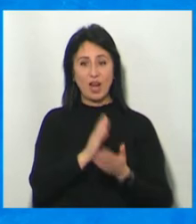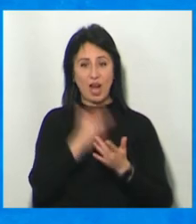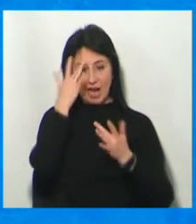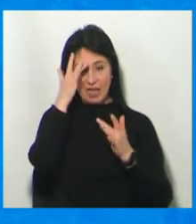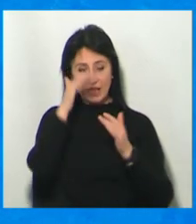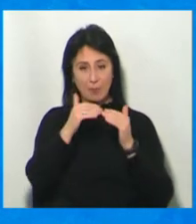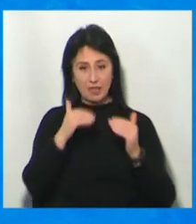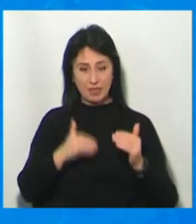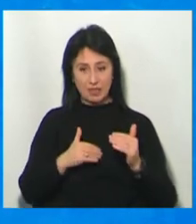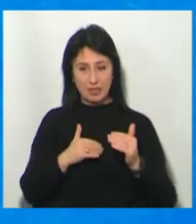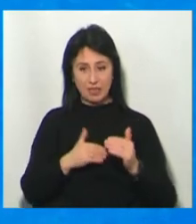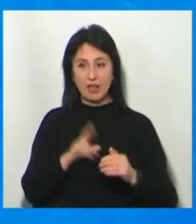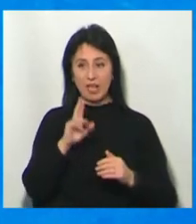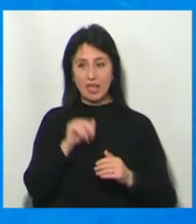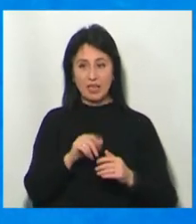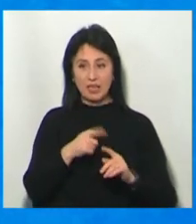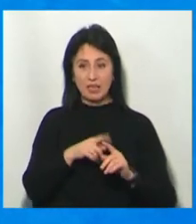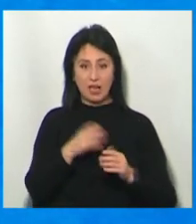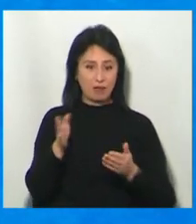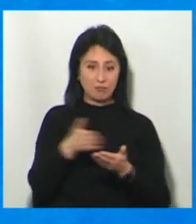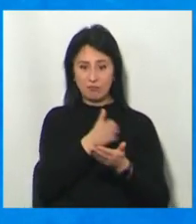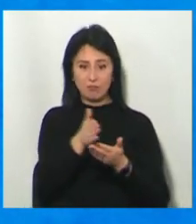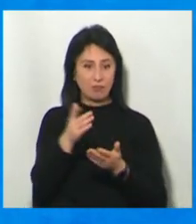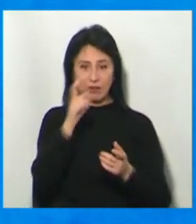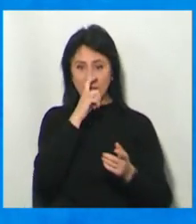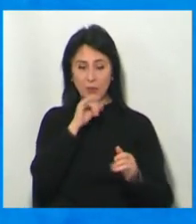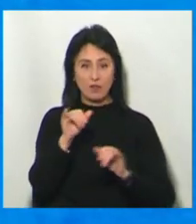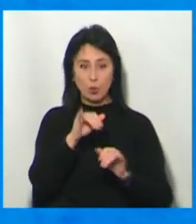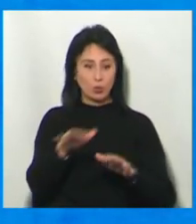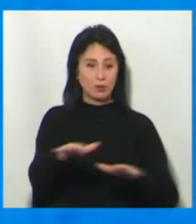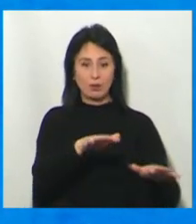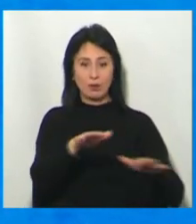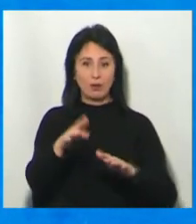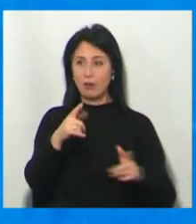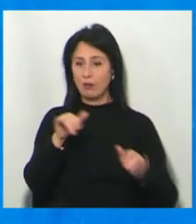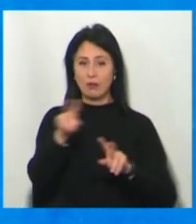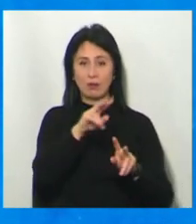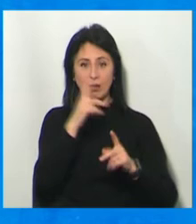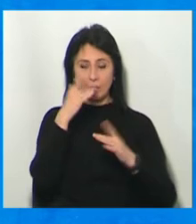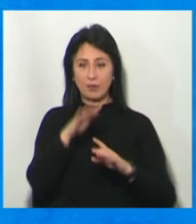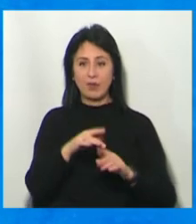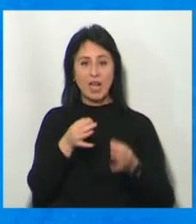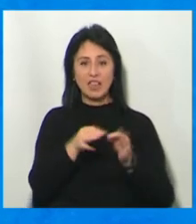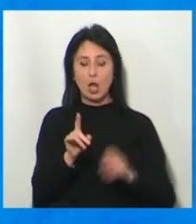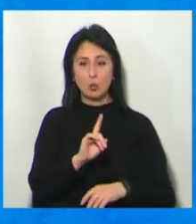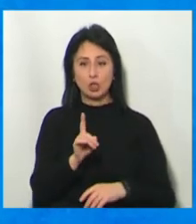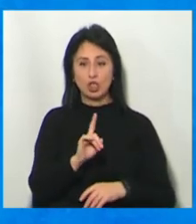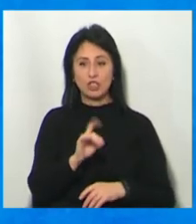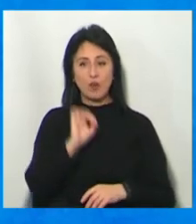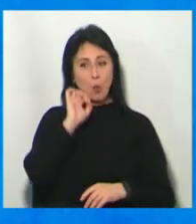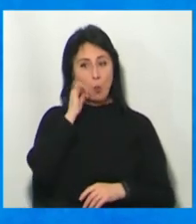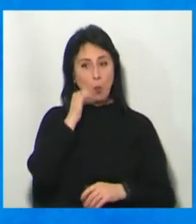აქვს დემენცია და დეზორიენტირებულია სივრცესა და დროში, დაუშვებელია, მოხუცთა